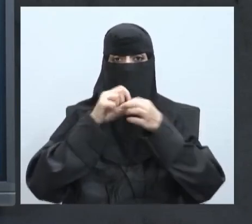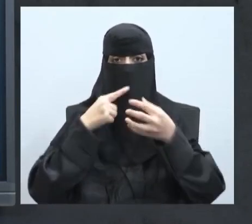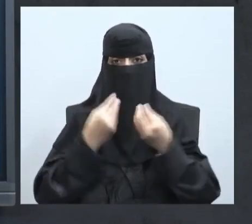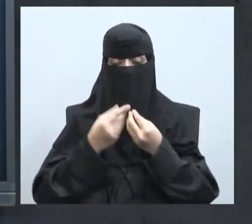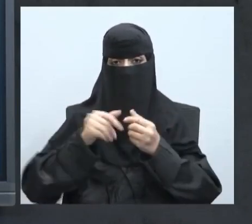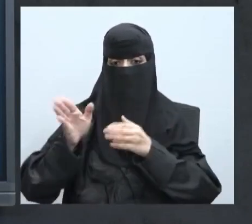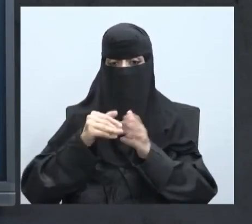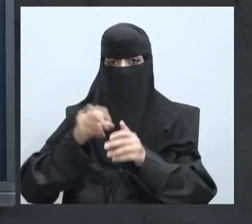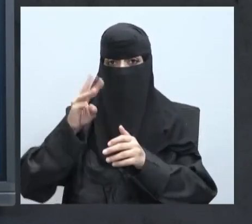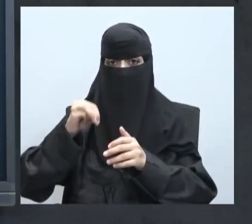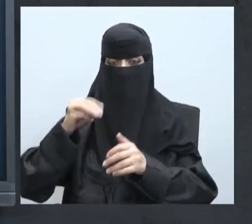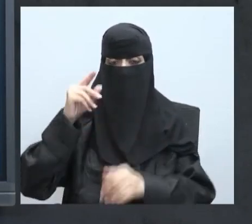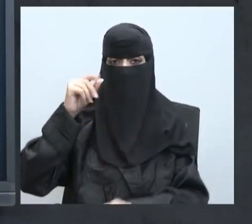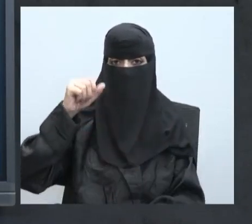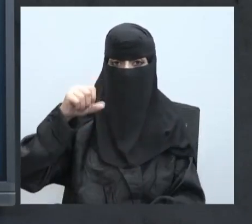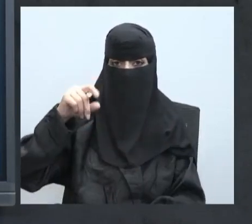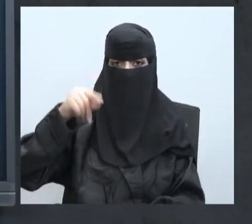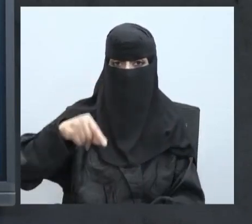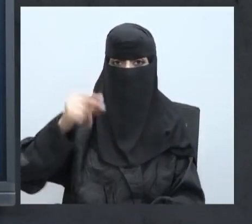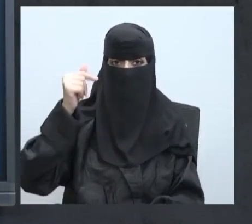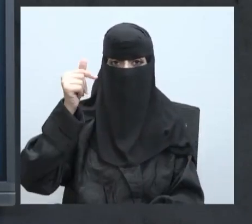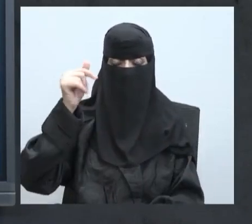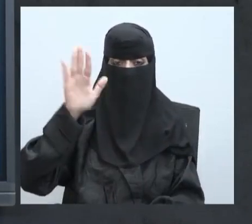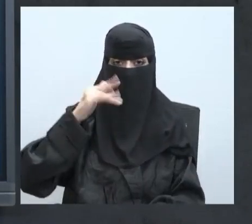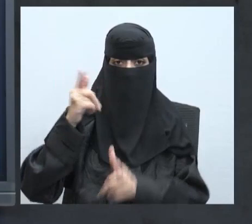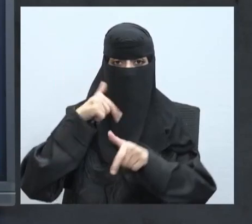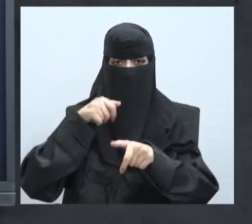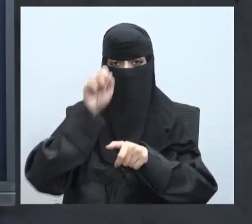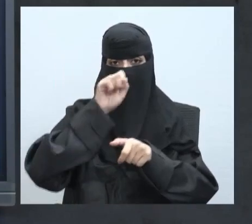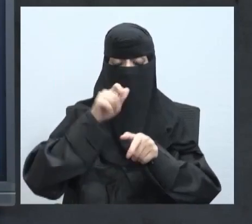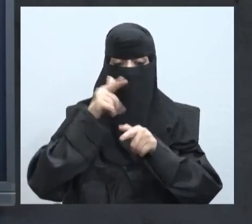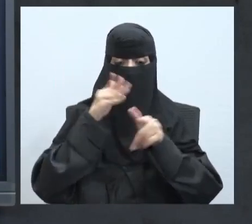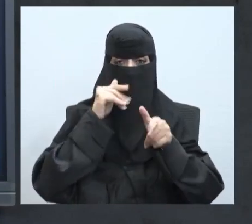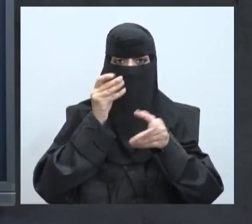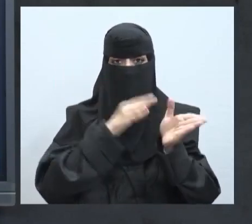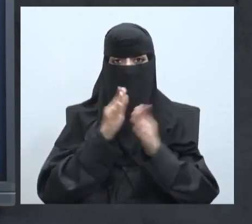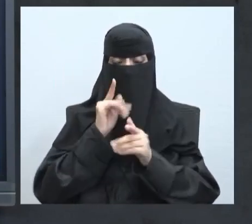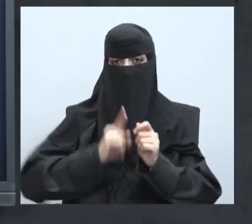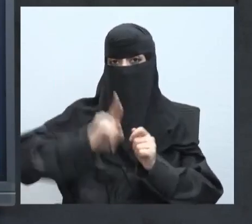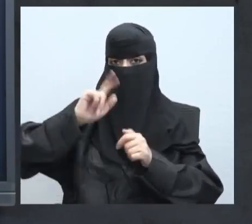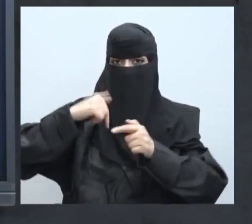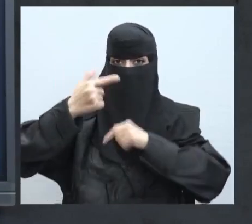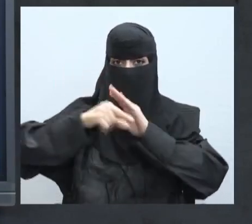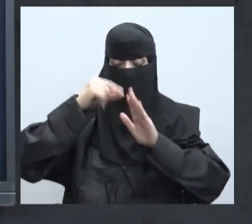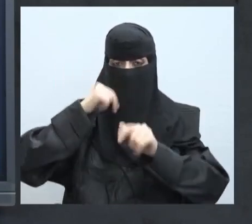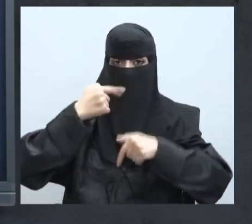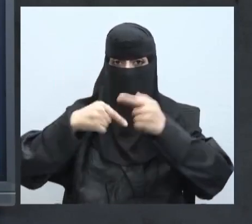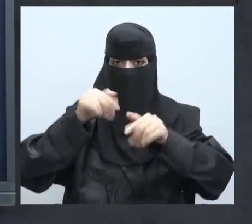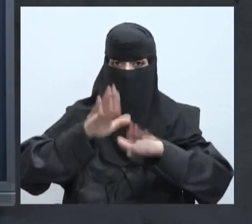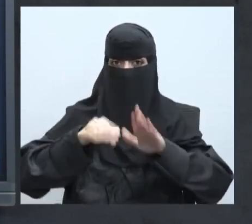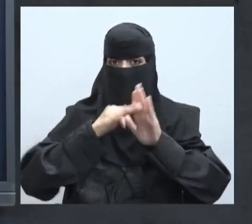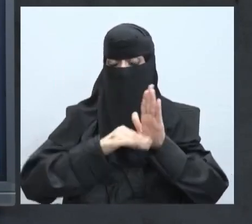الـ MQTTX، وأيضا قمنا بإنشاء دالة الكانفول والجاربج دروب. بإذن الله في الدرس القادم سنكمل